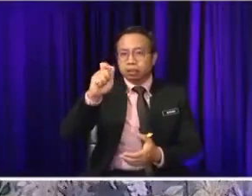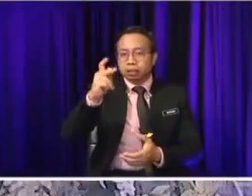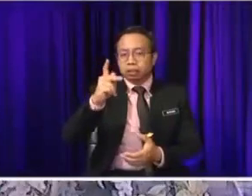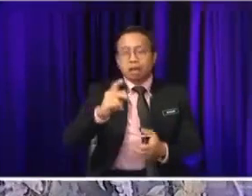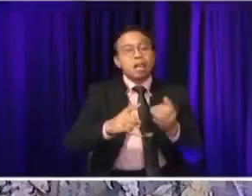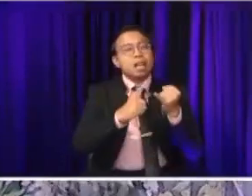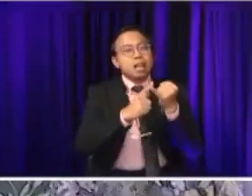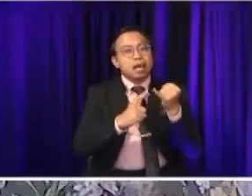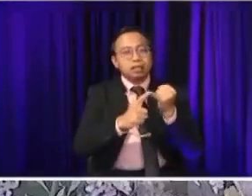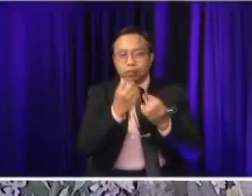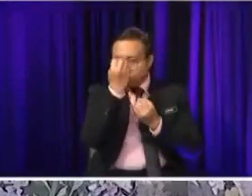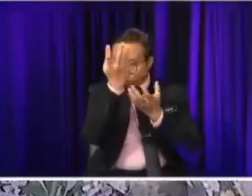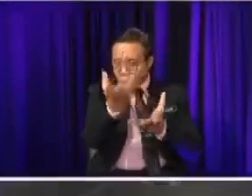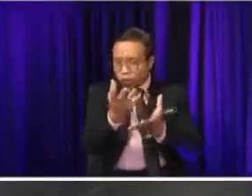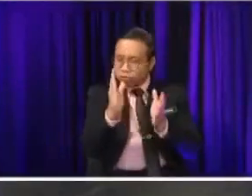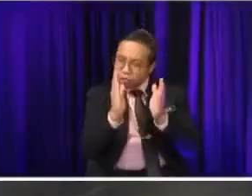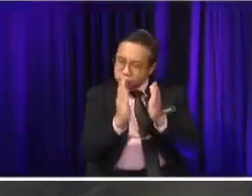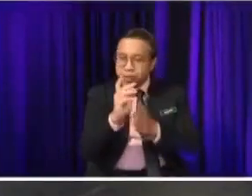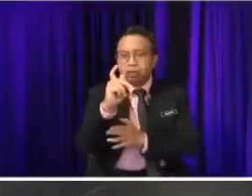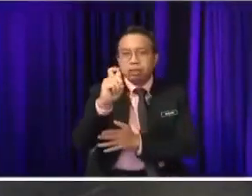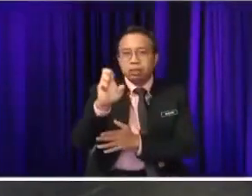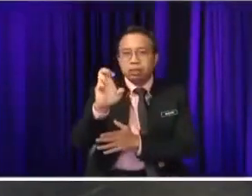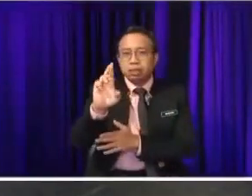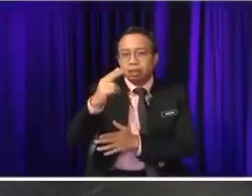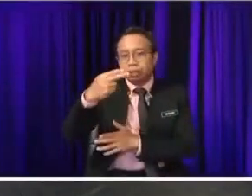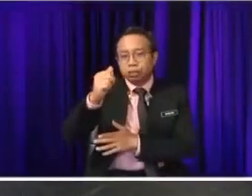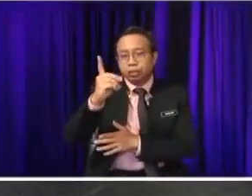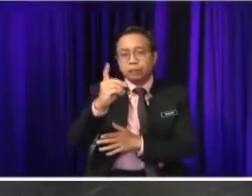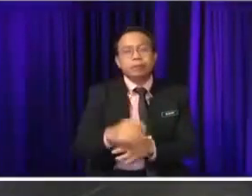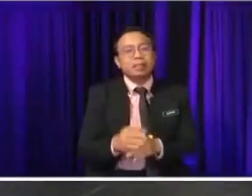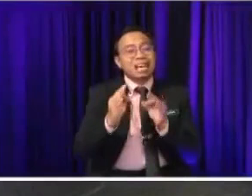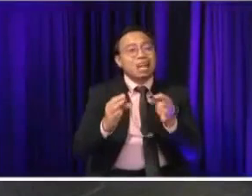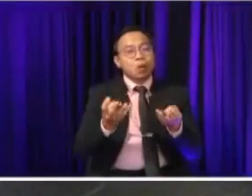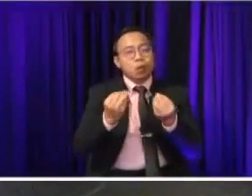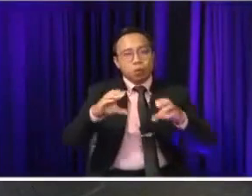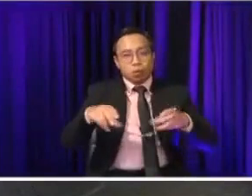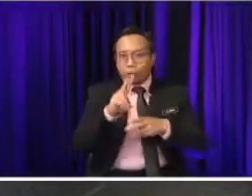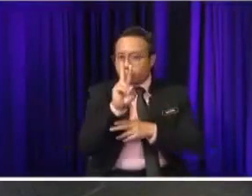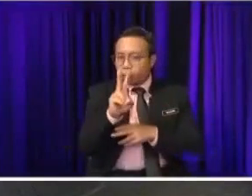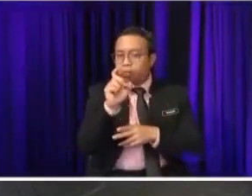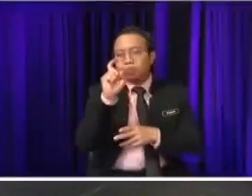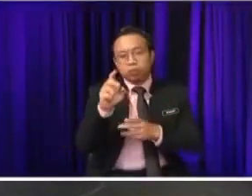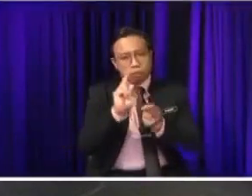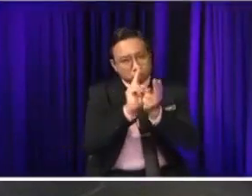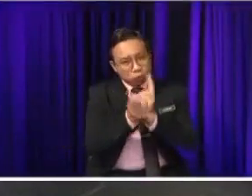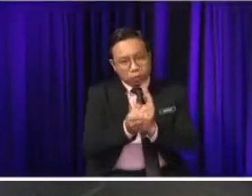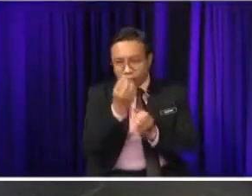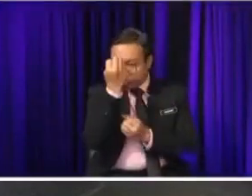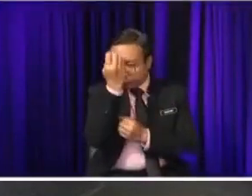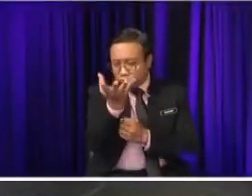yaitu malu Maha Billy tadi bila kita yang kedua eee kita ubah informasinya